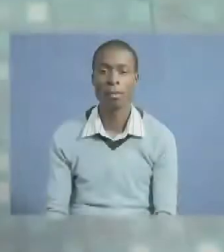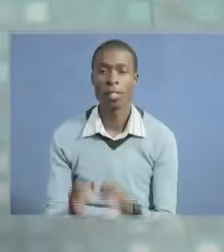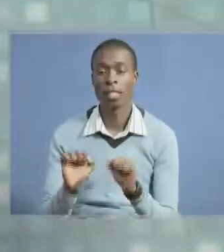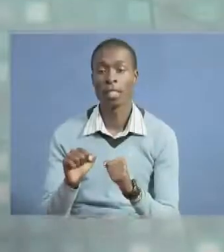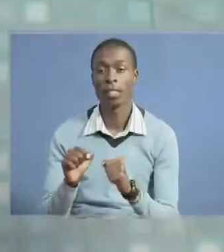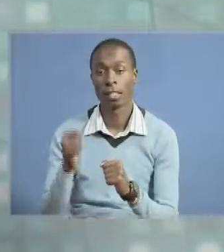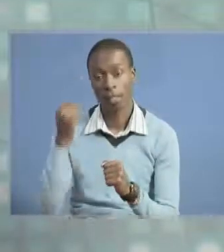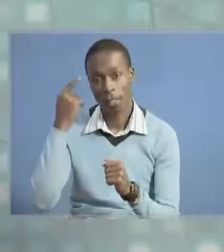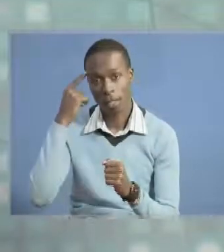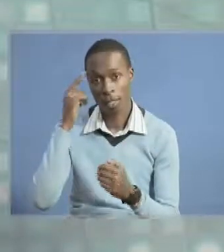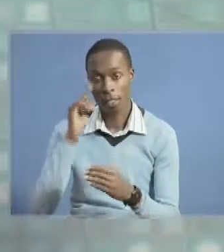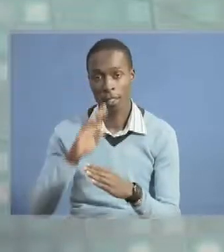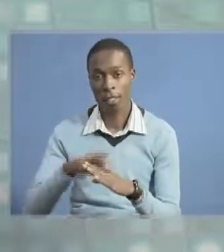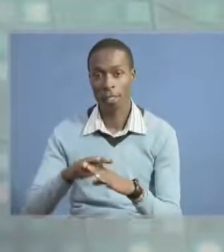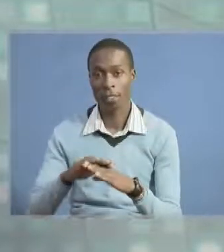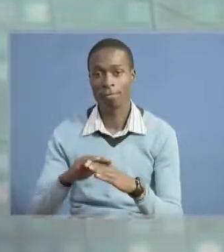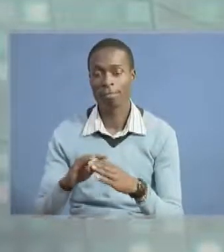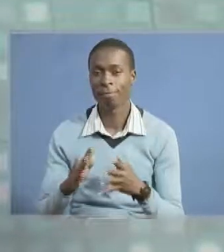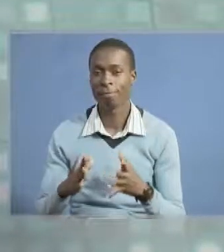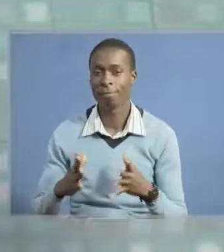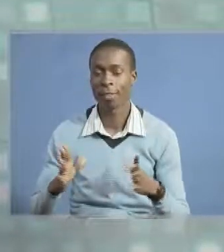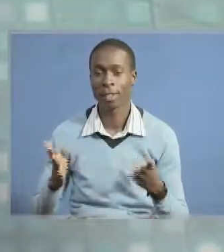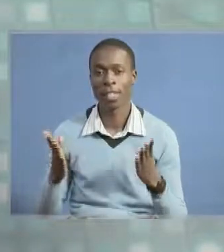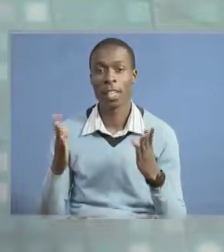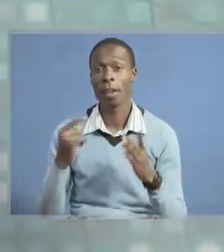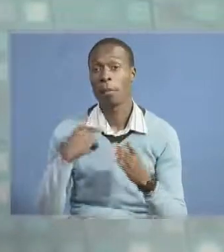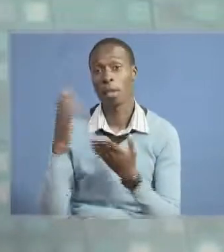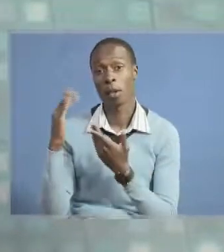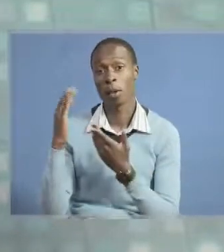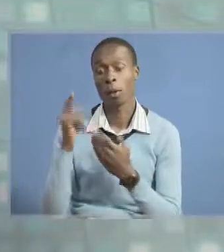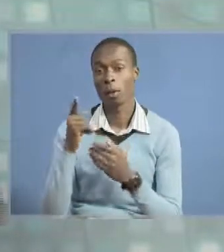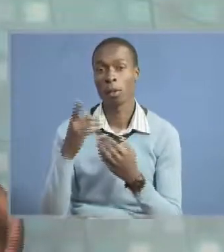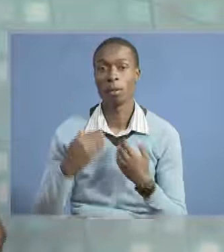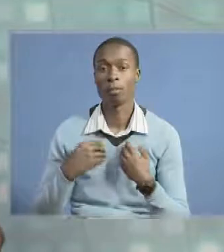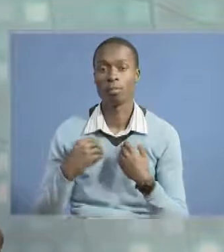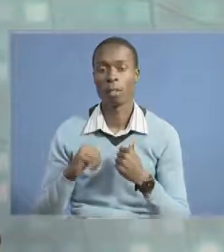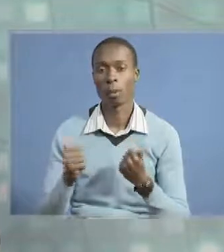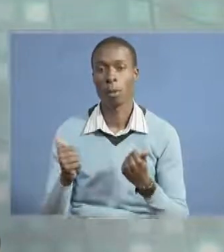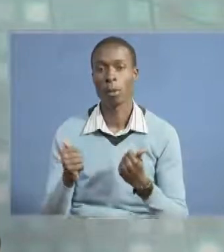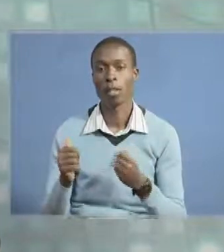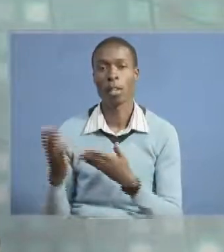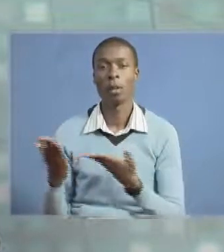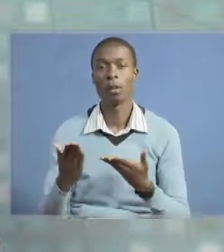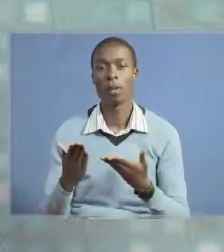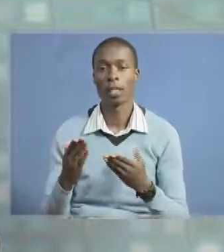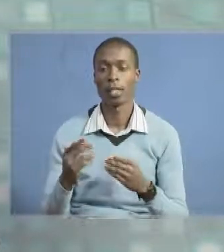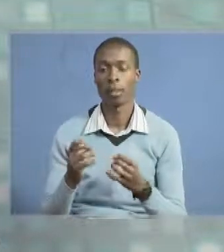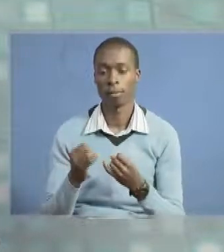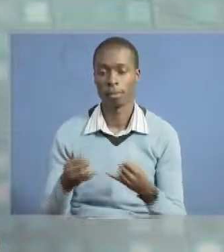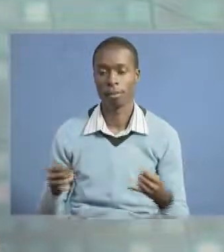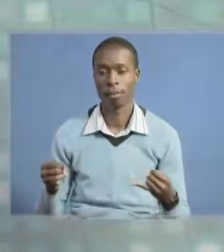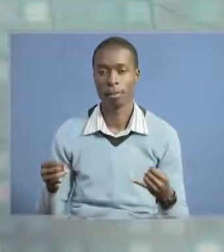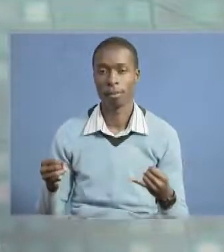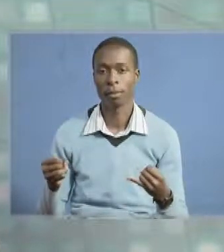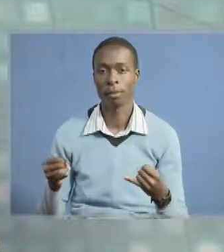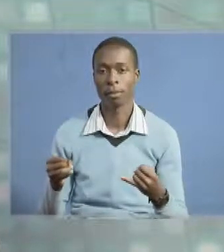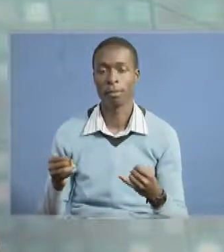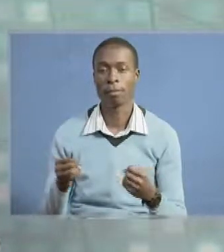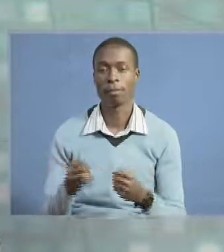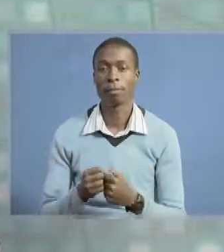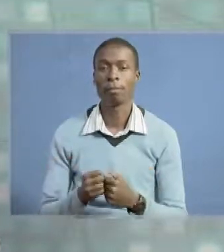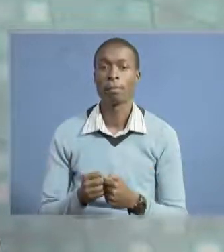Na mkwa ari na tamasa na tumai kwamba umeshinda vyema na sasa karibu kwenye kinaganaga cha mizizi ya